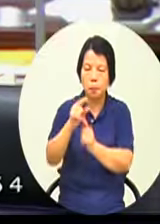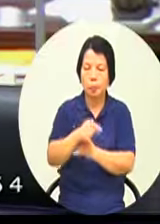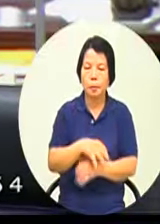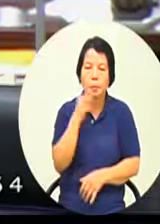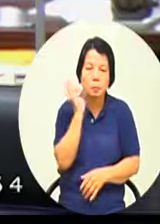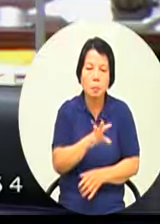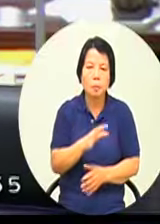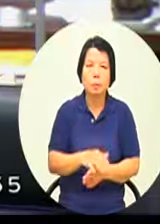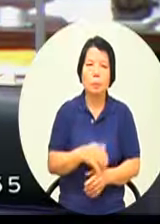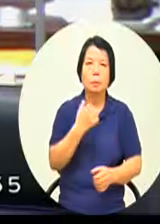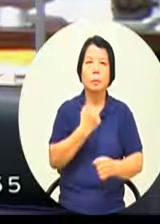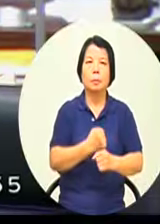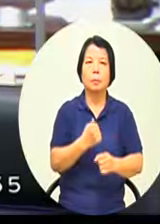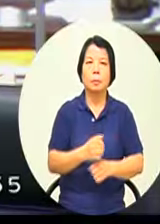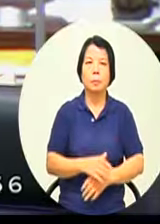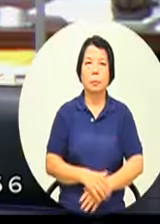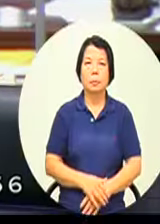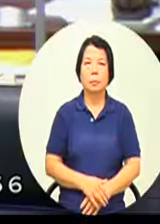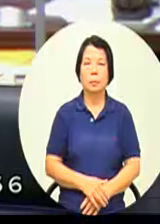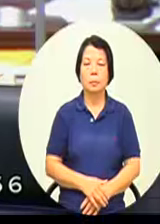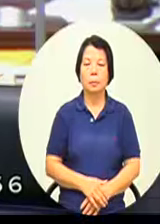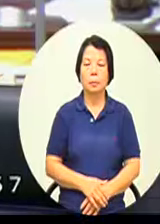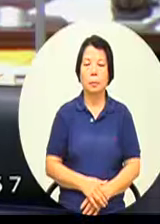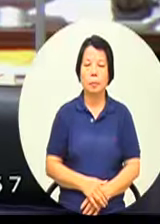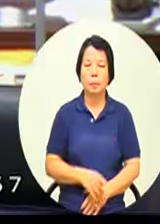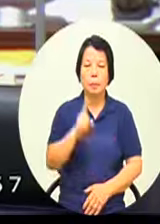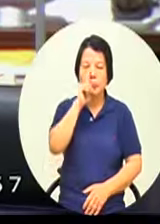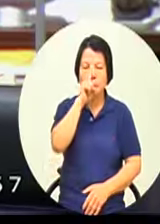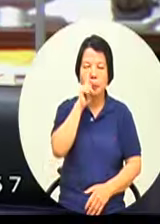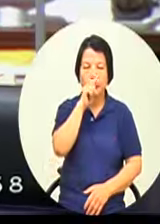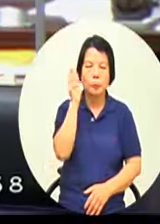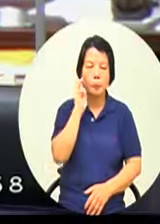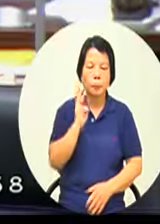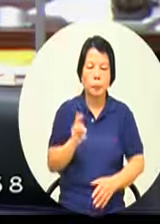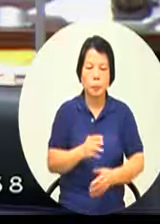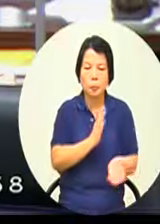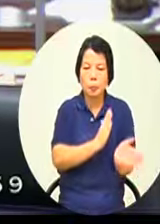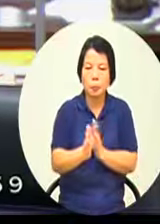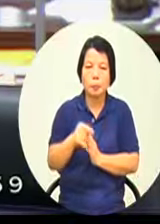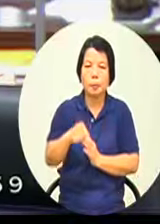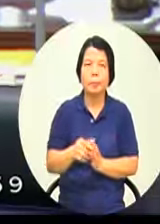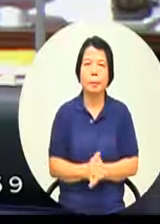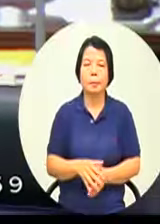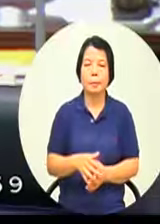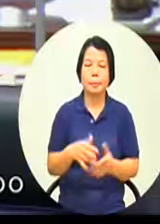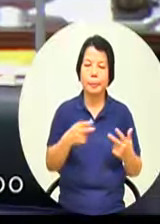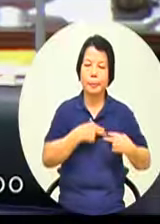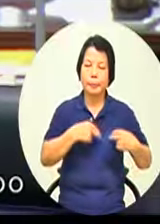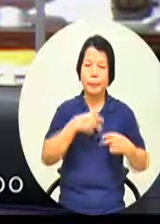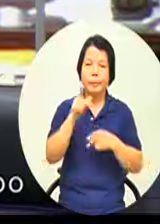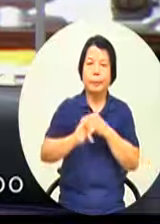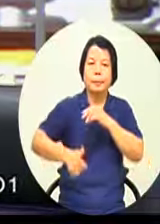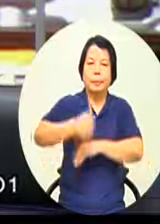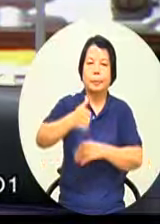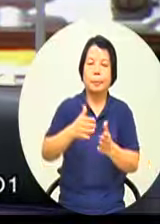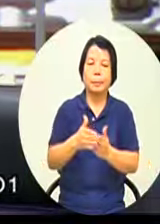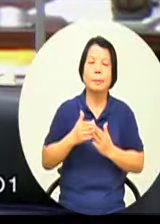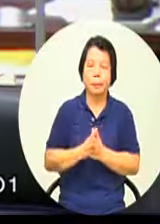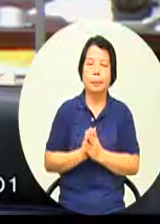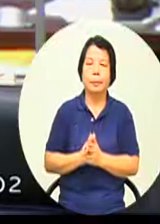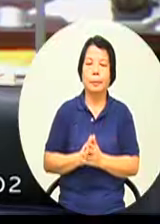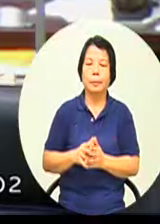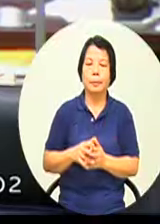意做那个污水处理哈。那经过我们的蔡科长带着两位同仁哦，跟